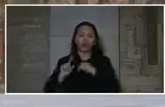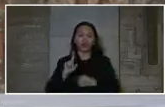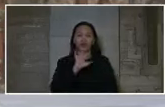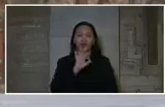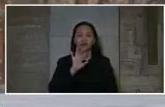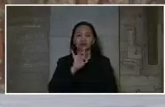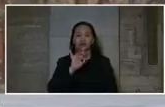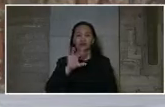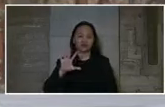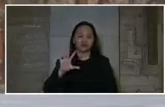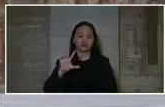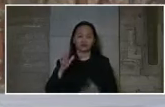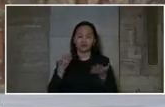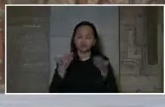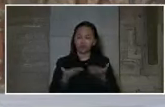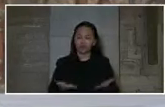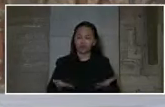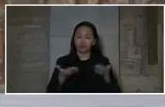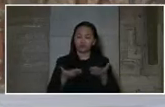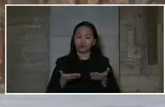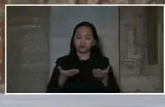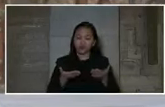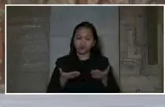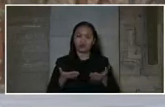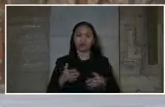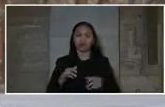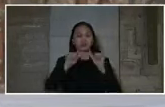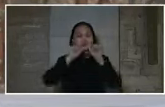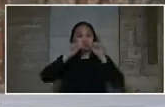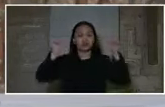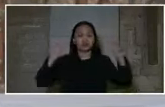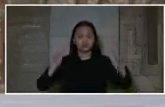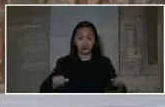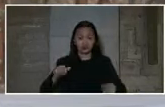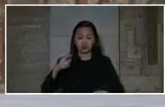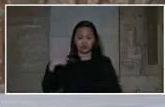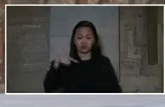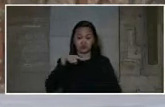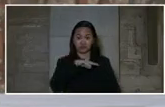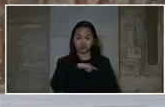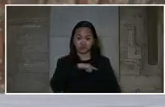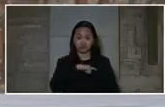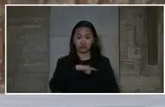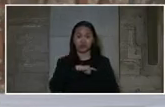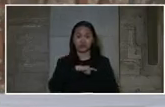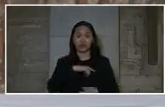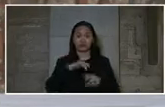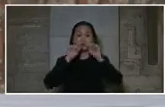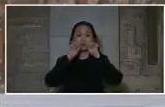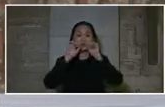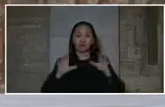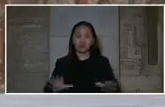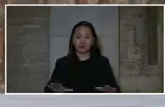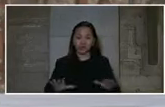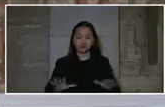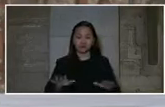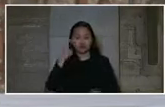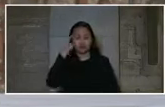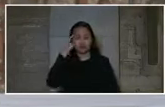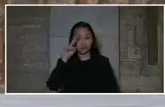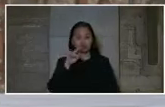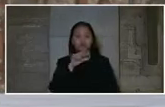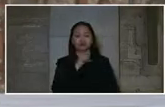1985, dito mismo sa altar na ito, dumapa kami at tinanggap namin ang ordinasyon